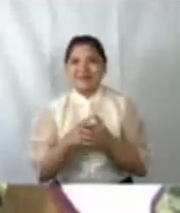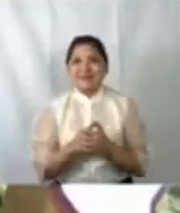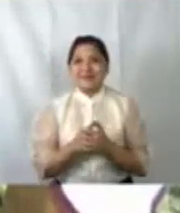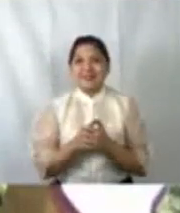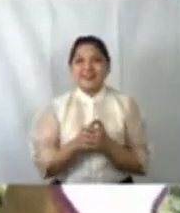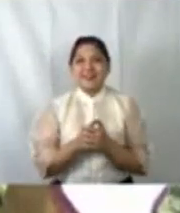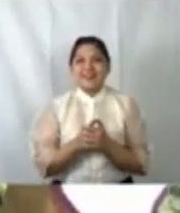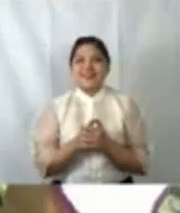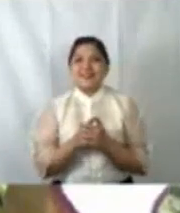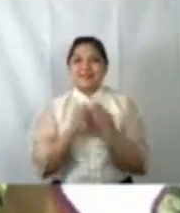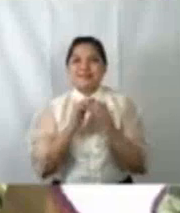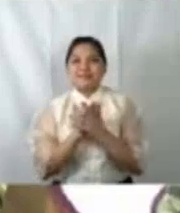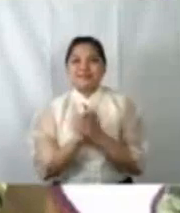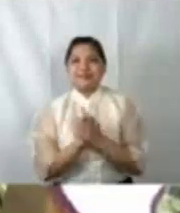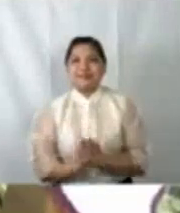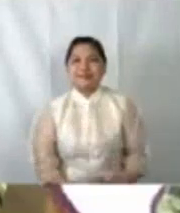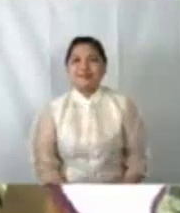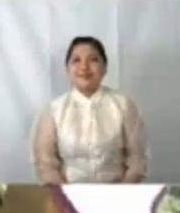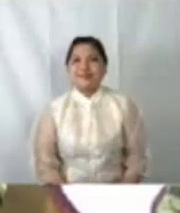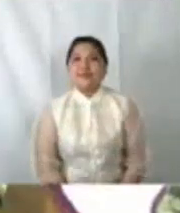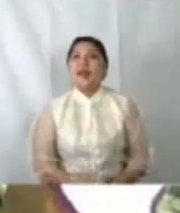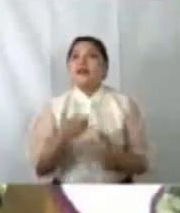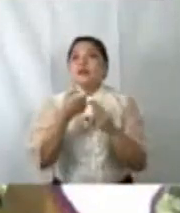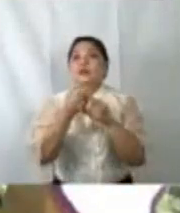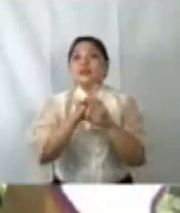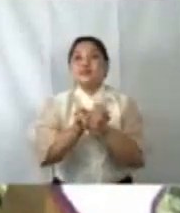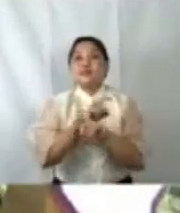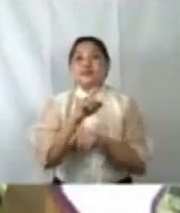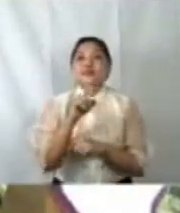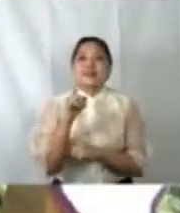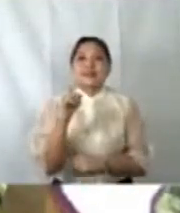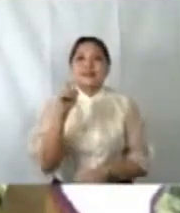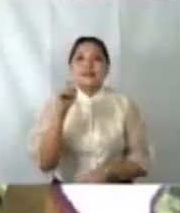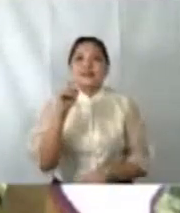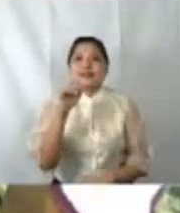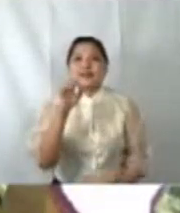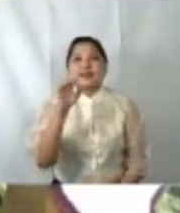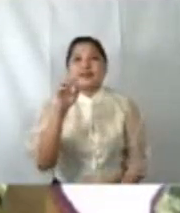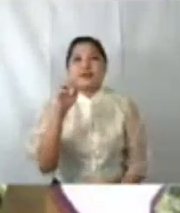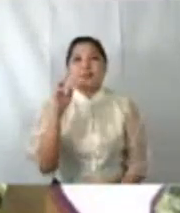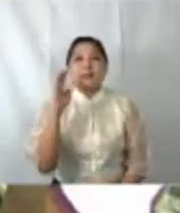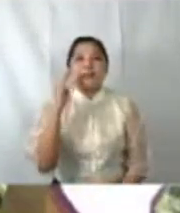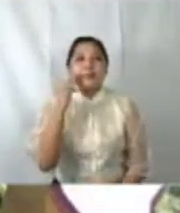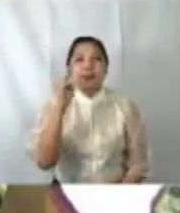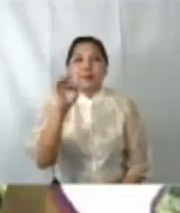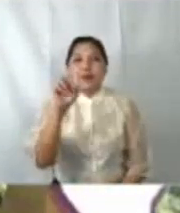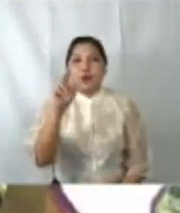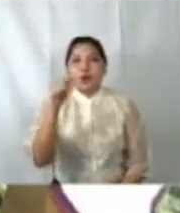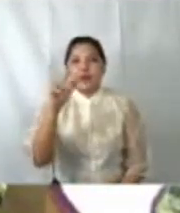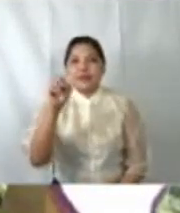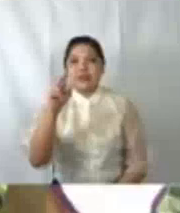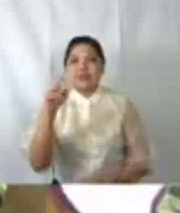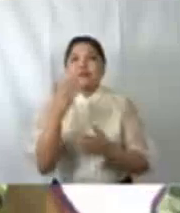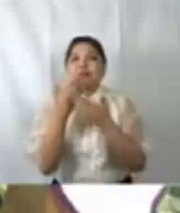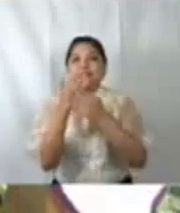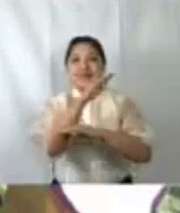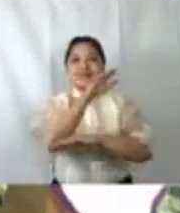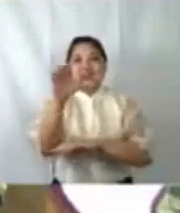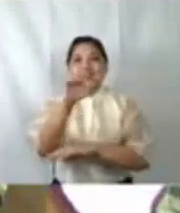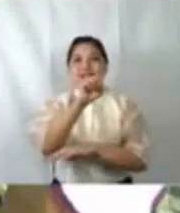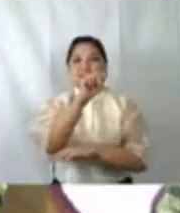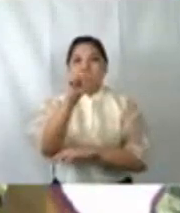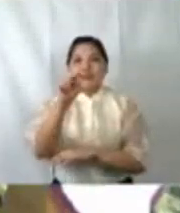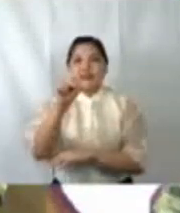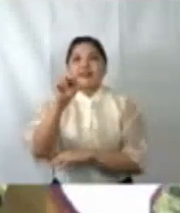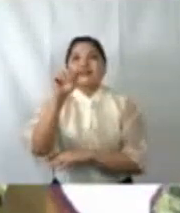mga kababayan. Ayan, mula naman po kay Amelia Balae Bergonia. Good afternoon po from San Andres